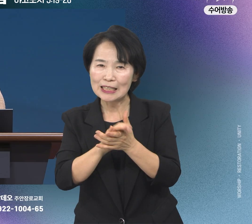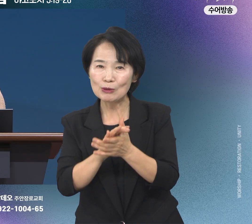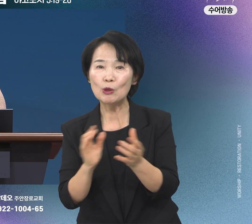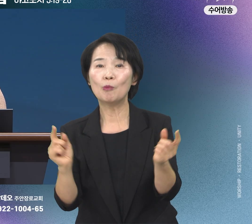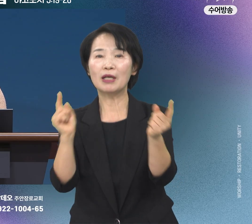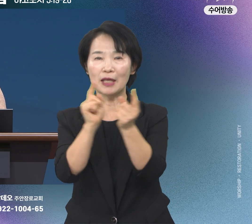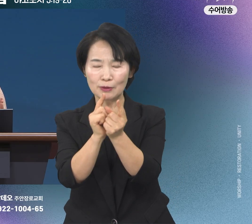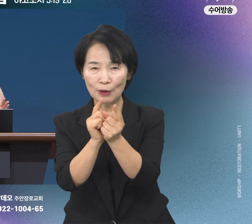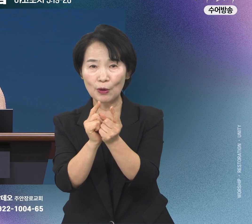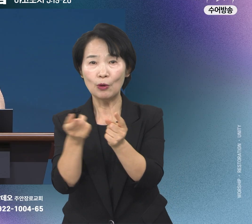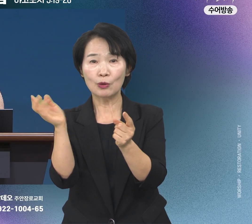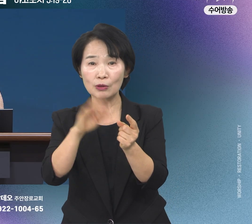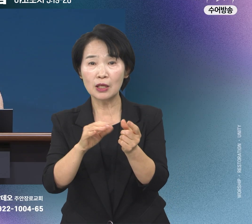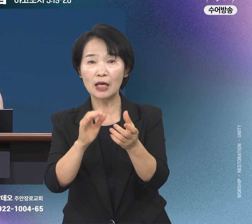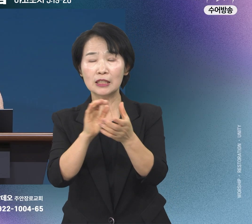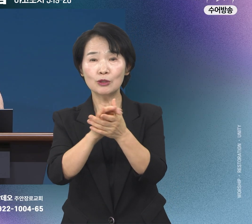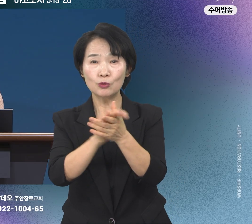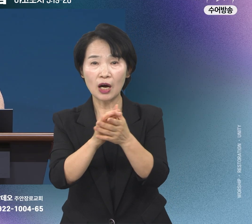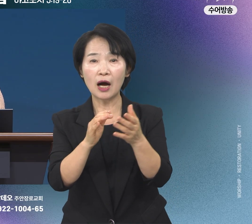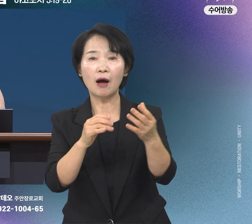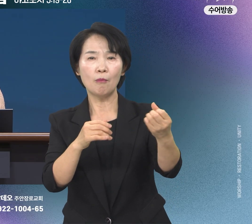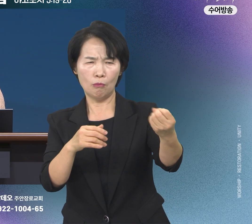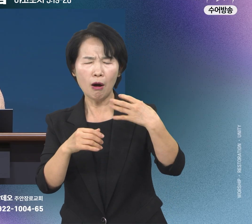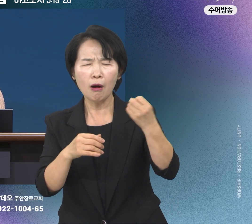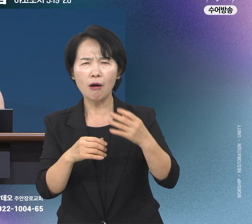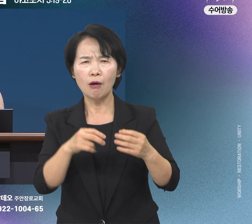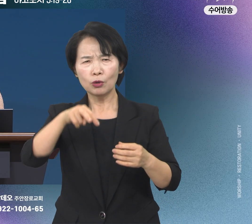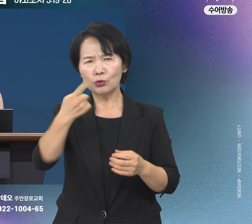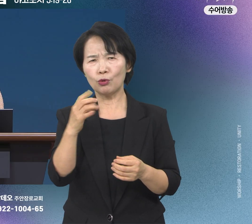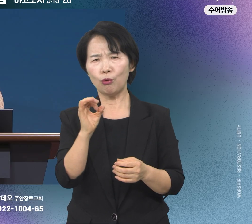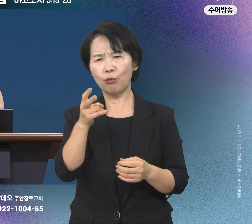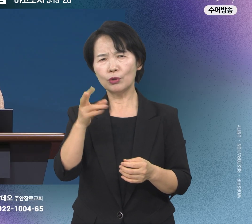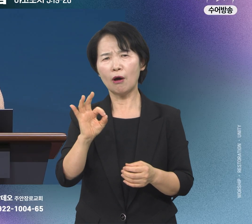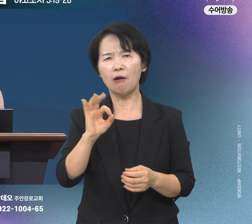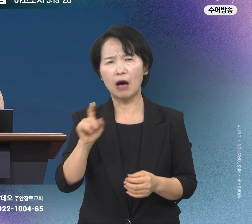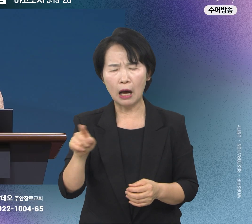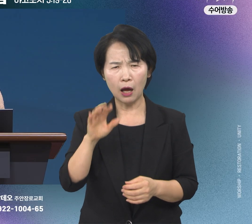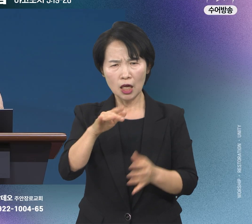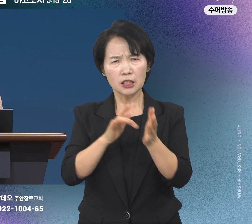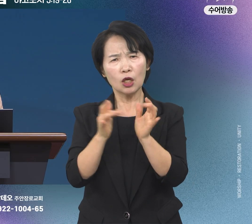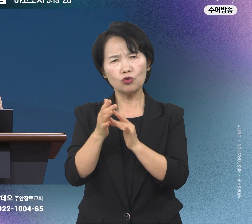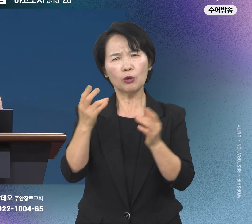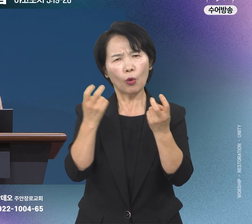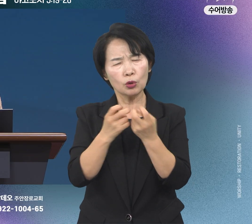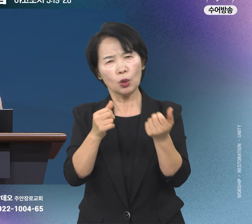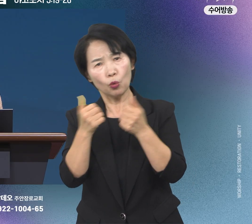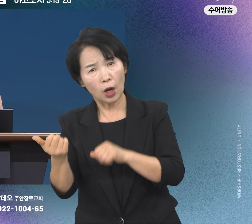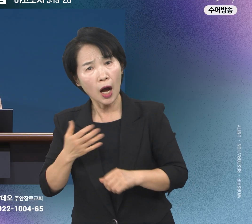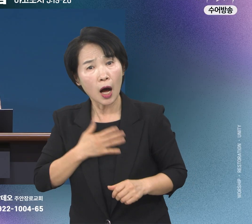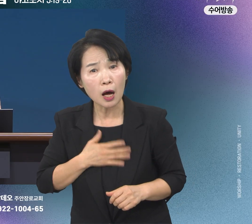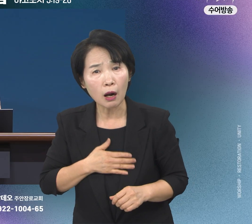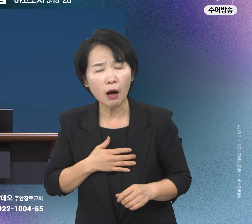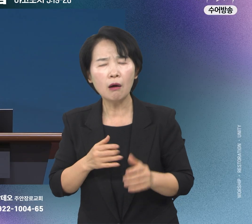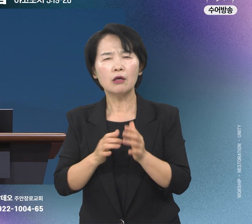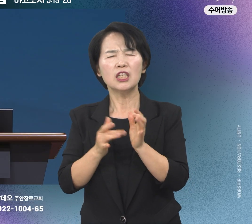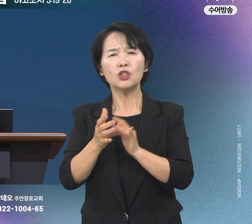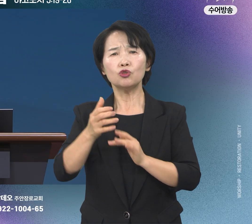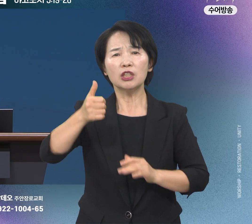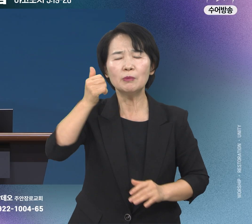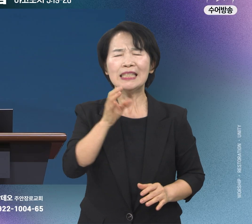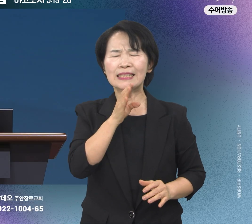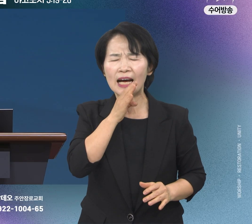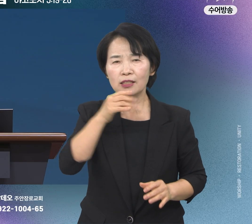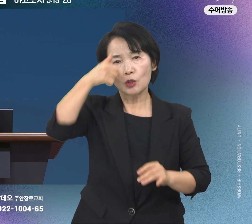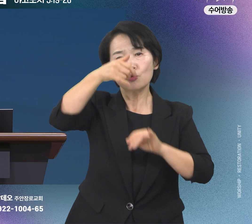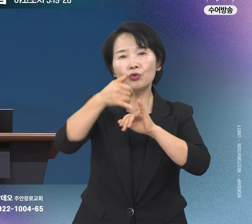좀 깜짝 놀랐어요. 저를 그냥 만나자마자 소영아, 예수님 어떻게 돌아가셨는 줄 알아? 예수님이 실은 구약의